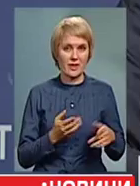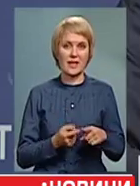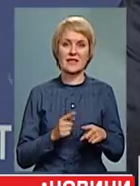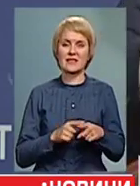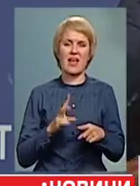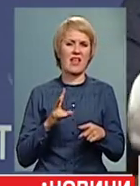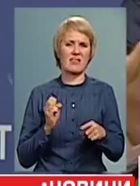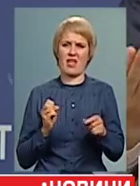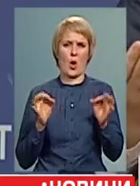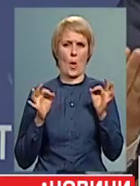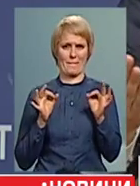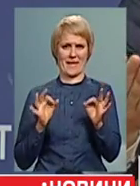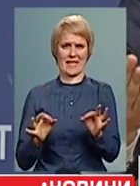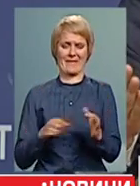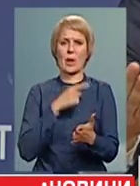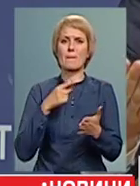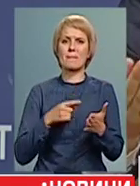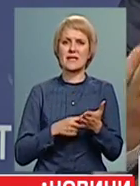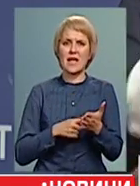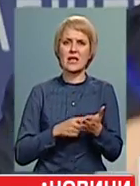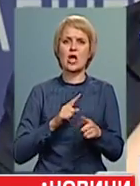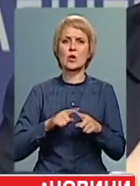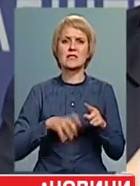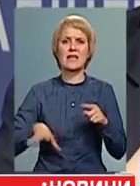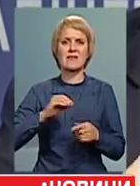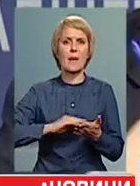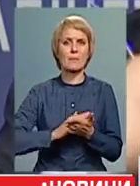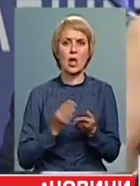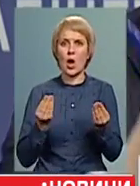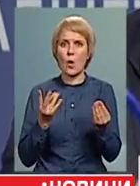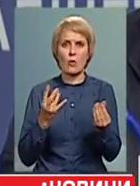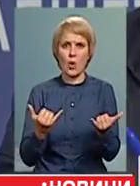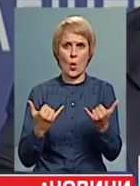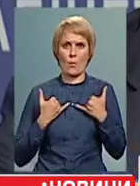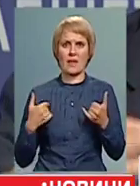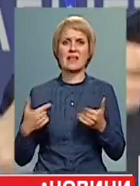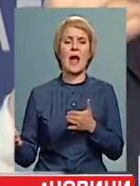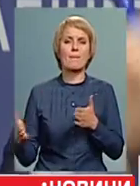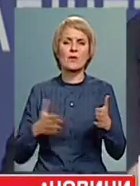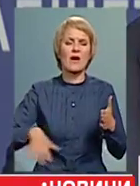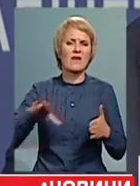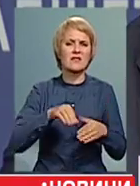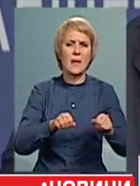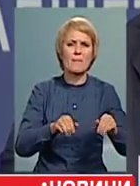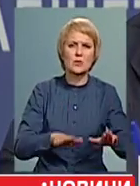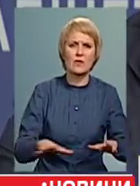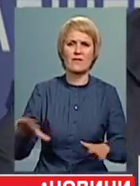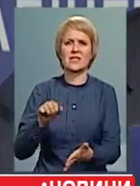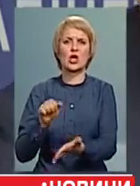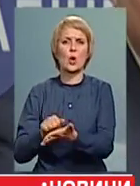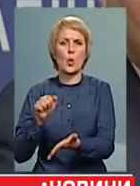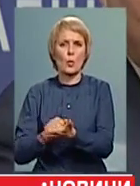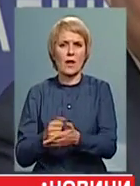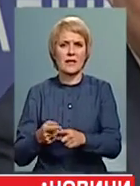скоріше за все, не об'єктивно. І питання, скоріше за все, політичне. Кошти не в мене. Я підготував всі постанови, я підготував всі документи, які